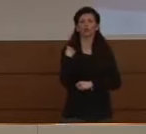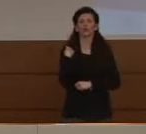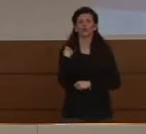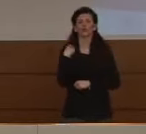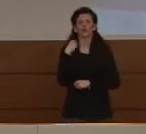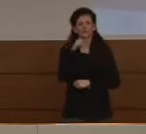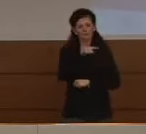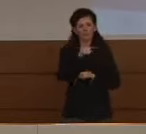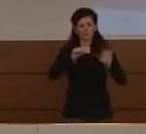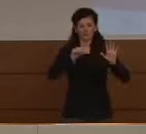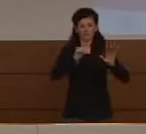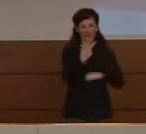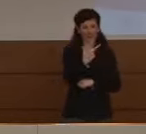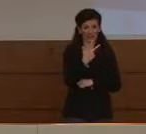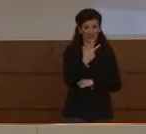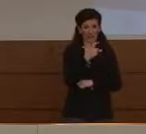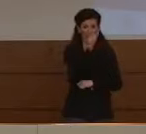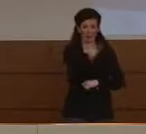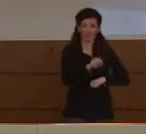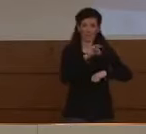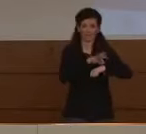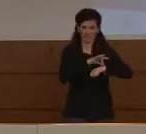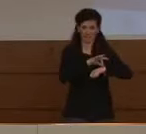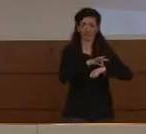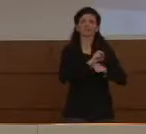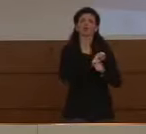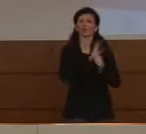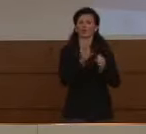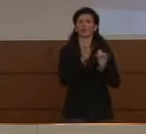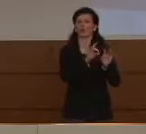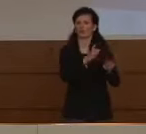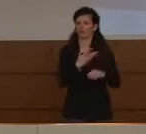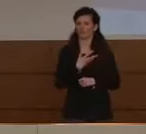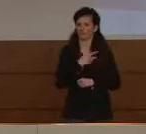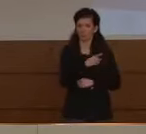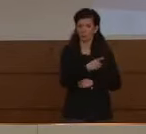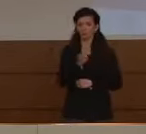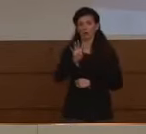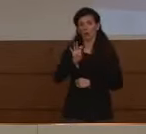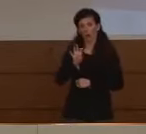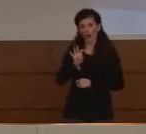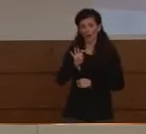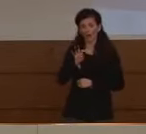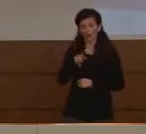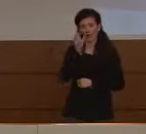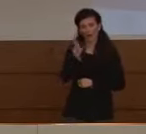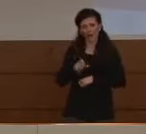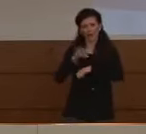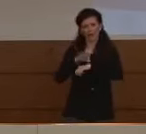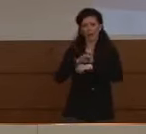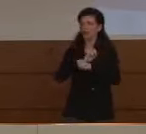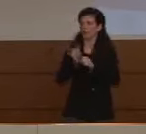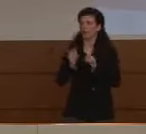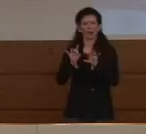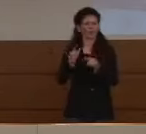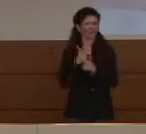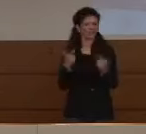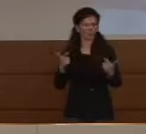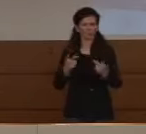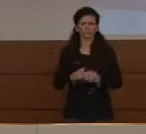63 i pazienti con coronavirus e 40 i pazienti senza coronavirus